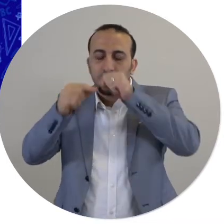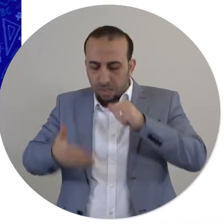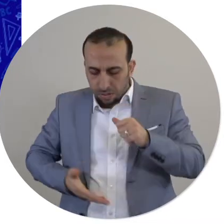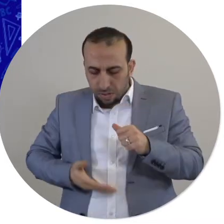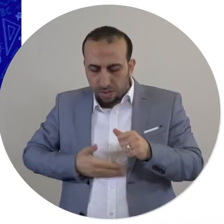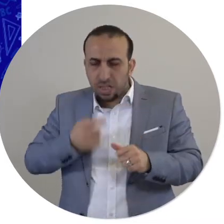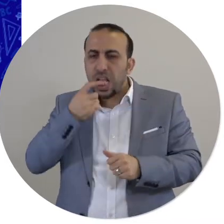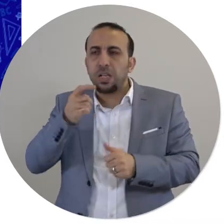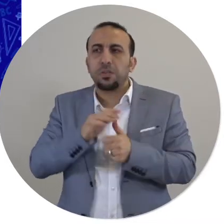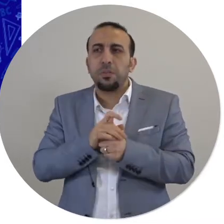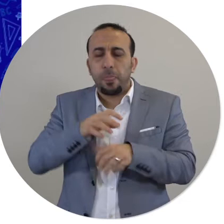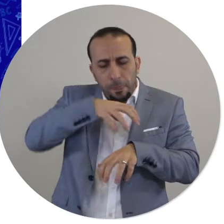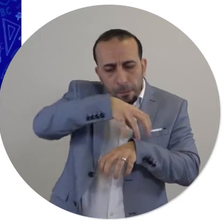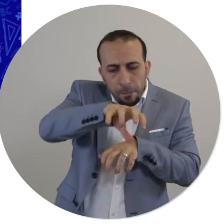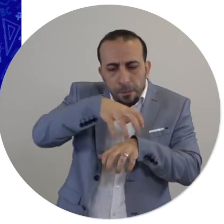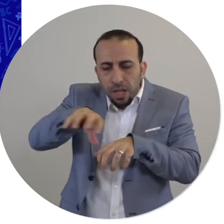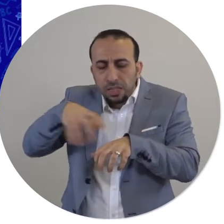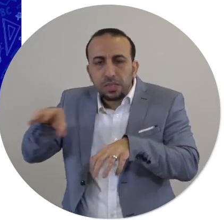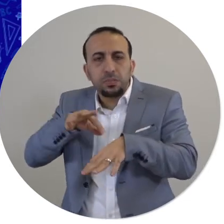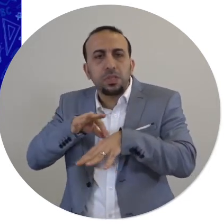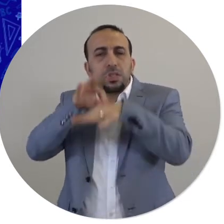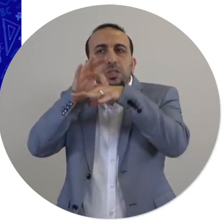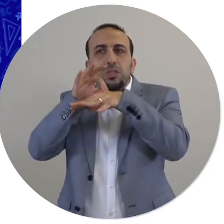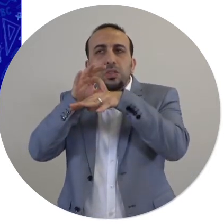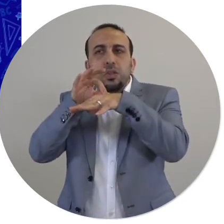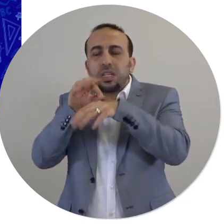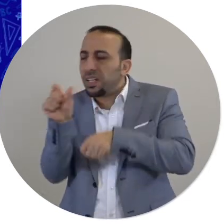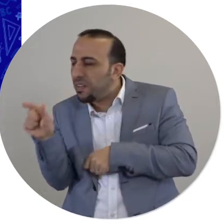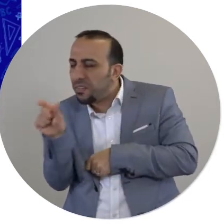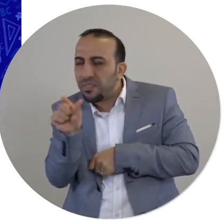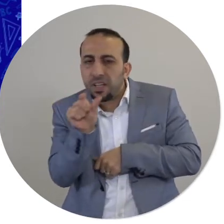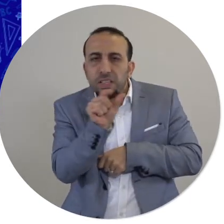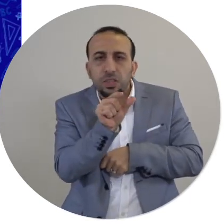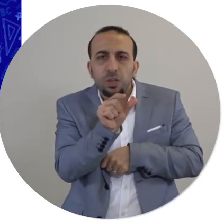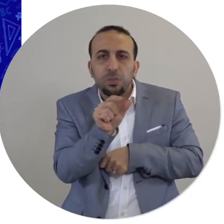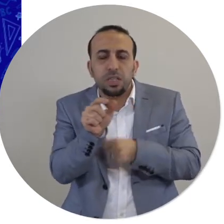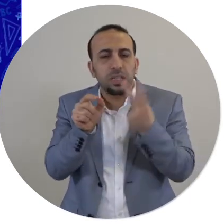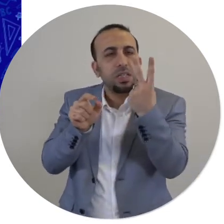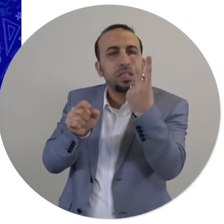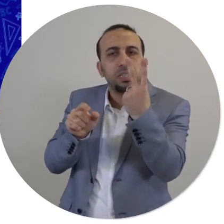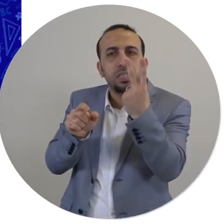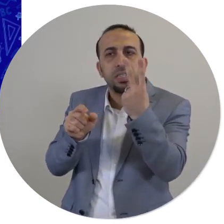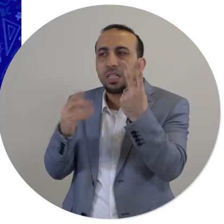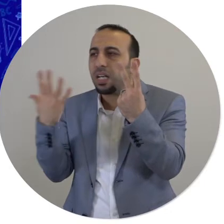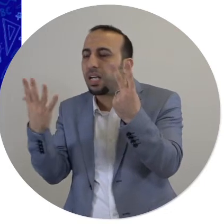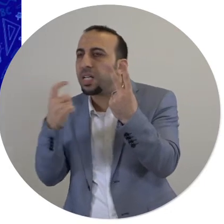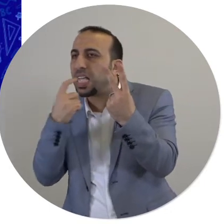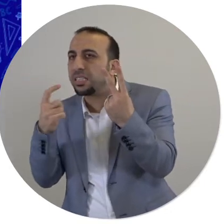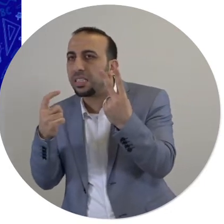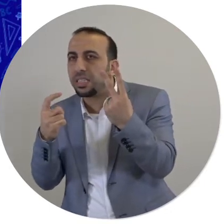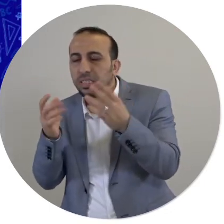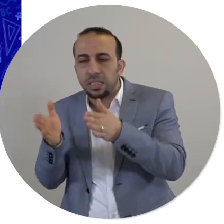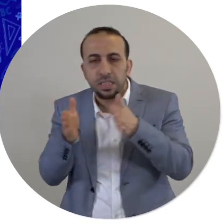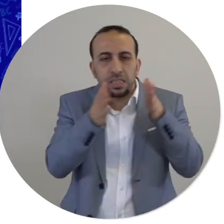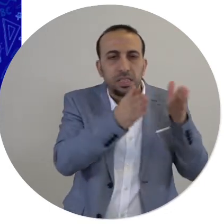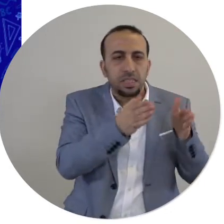عن تقسيم السكان إلى فئات عمرية خمسية أو عشرية، بينما التركيب النوعي فهو عبارة عن